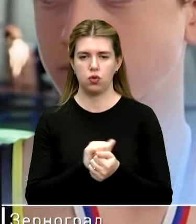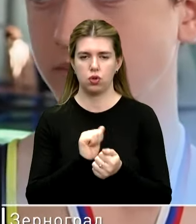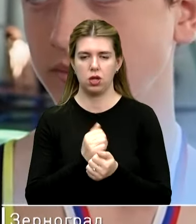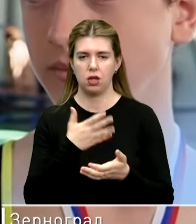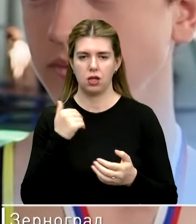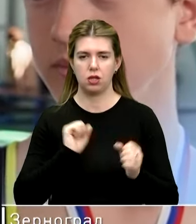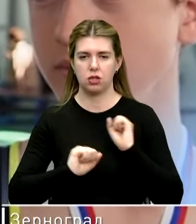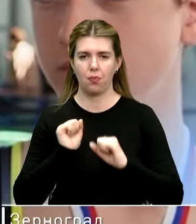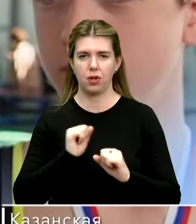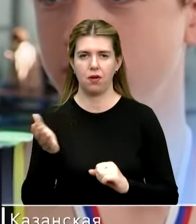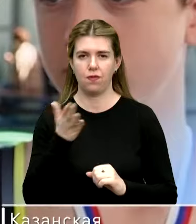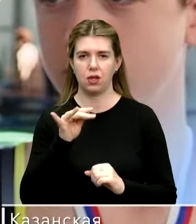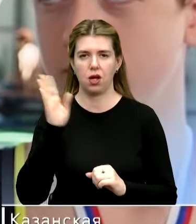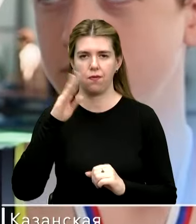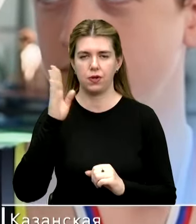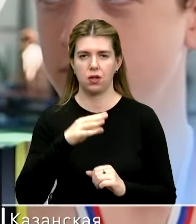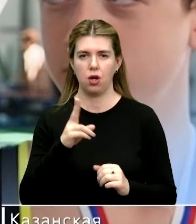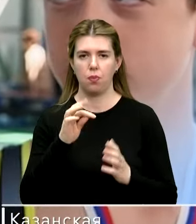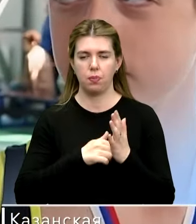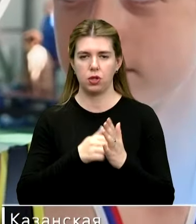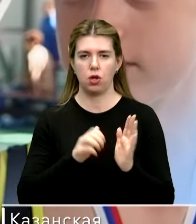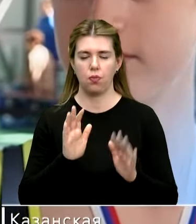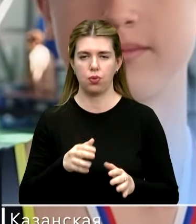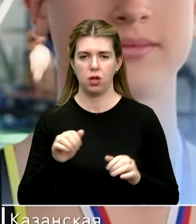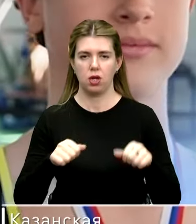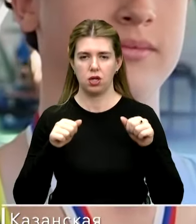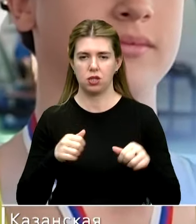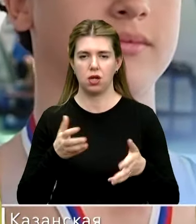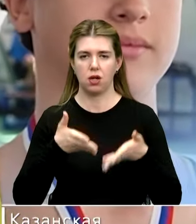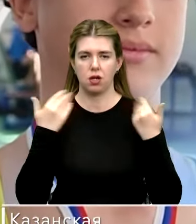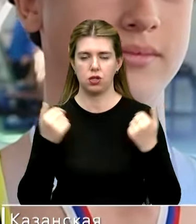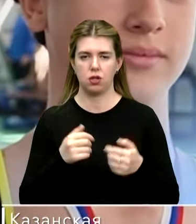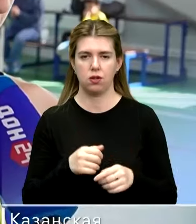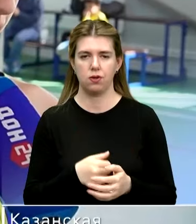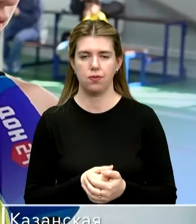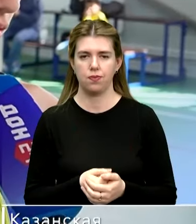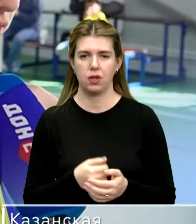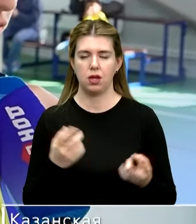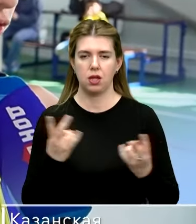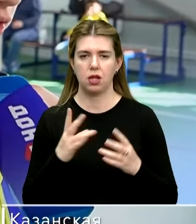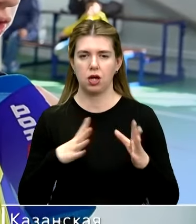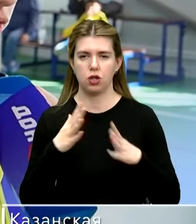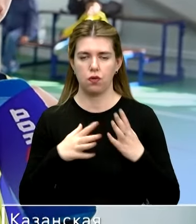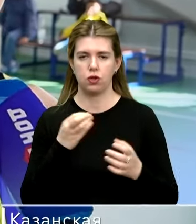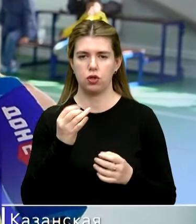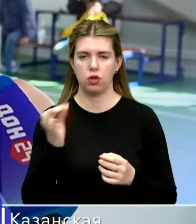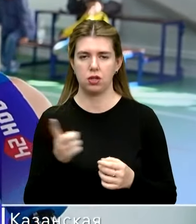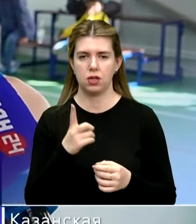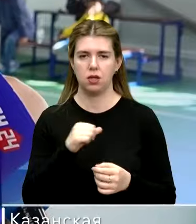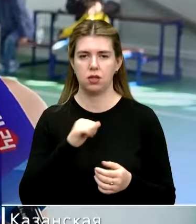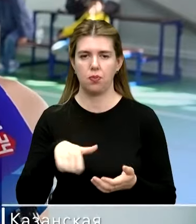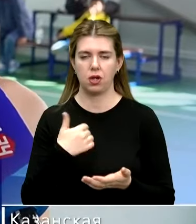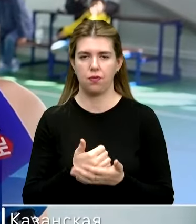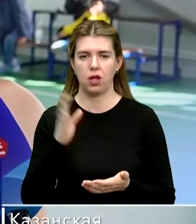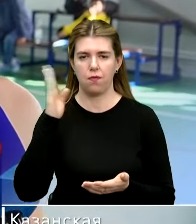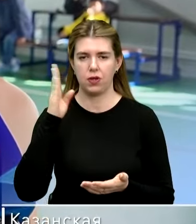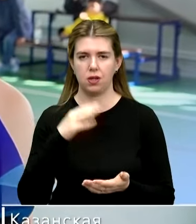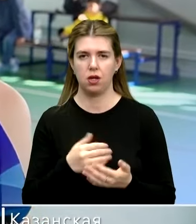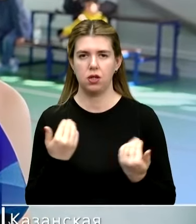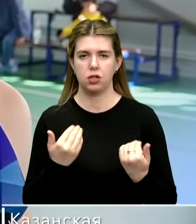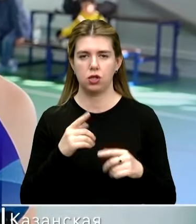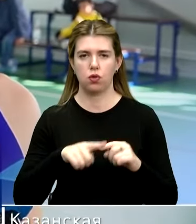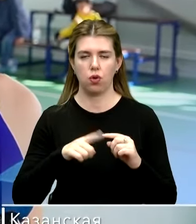нет сопротивления ветра и воды. Из-за этого будет ли грести, конечно, легче на концепте. Надо готовиться еще раз, но сейчас самое главное – это вода.